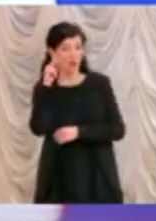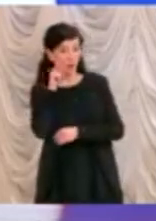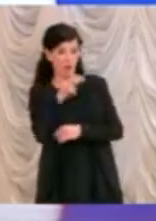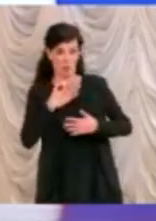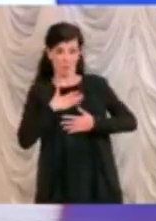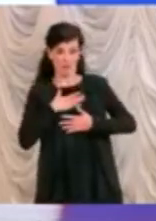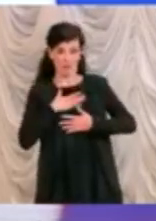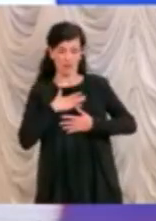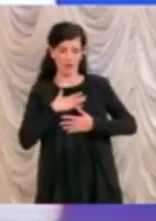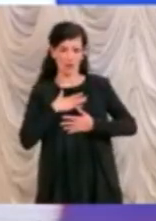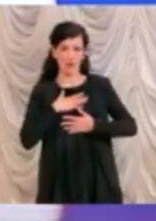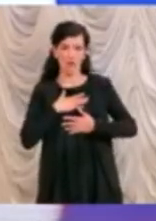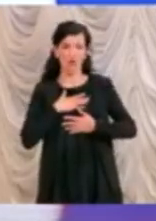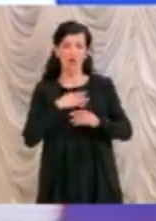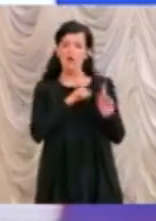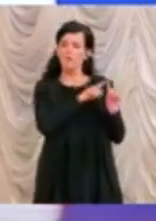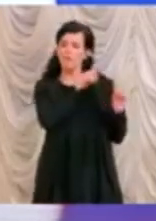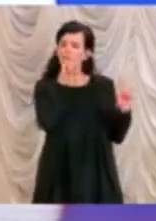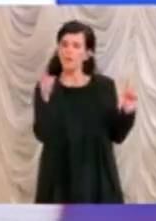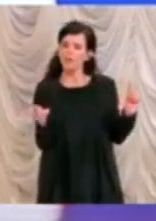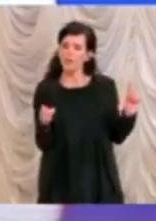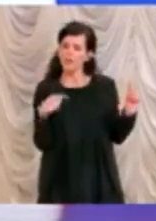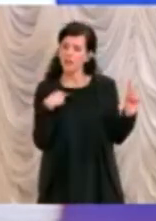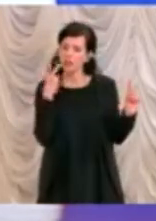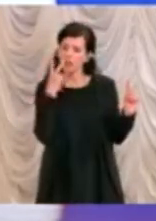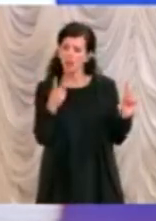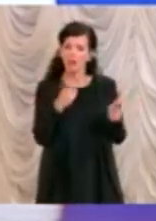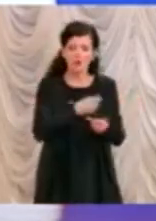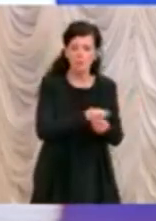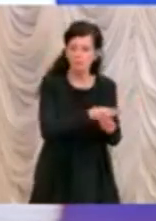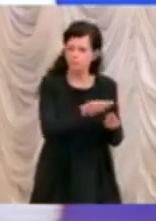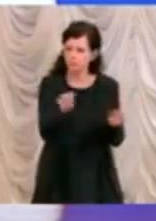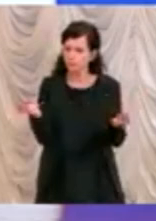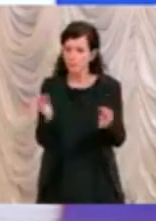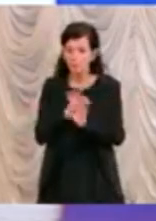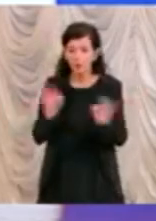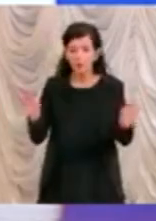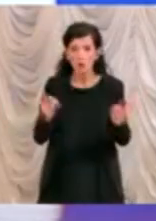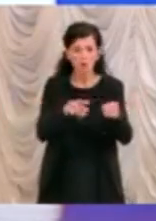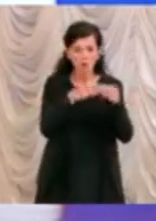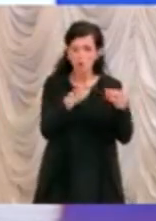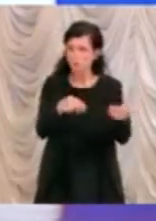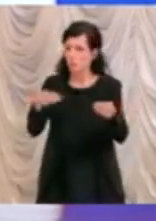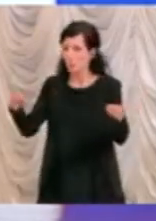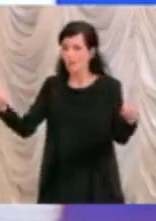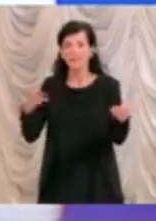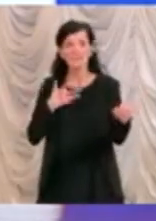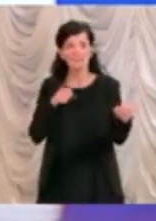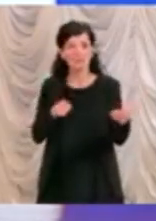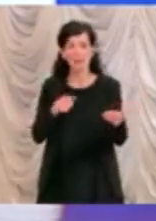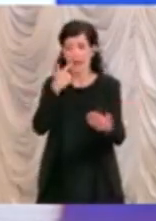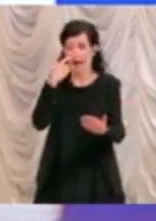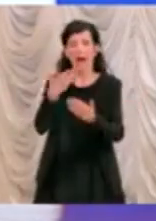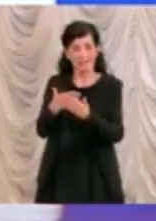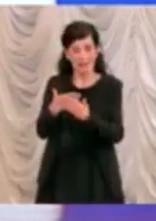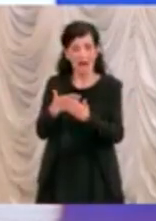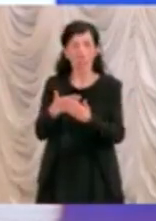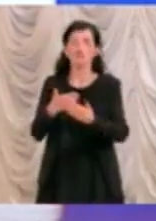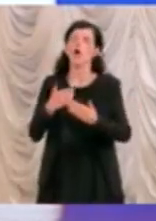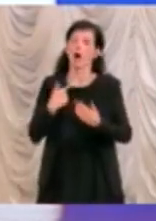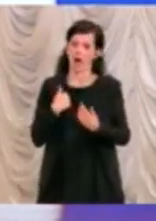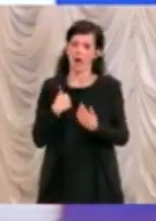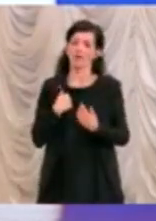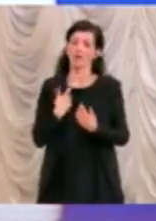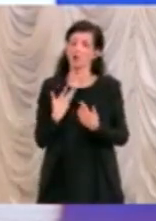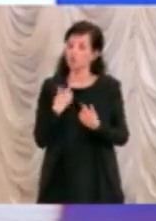fino a quando non avrò un ventaglio di strumenti adeguati alla sfida che stiamo vivendo è una